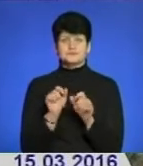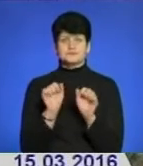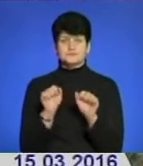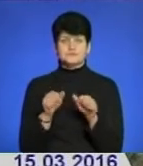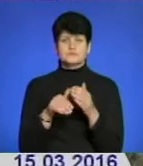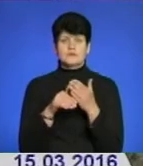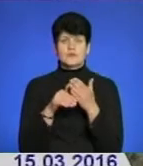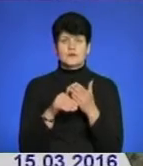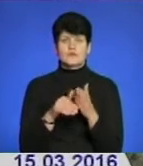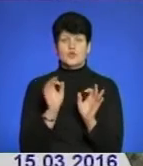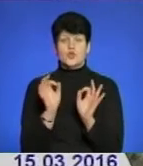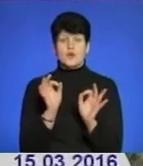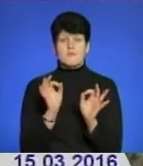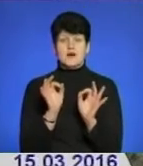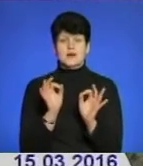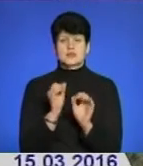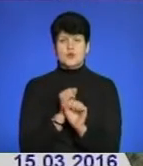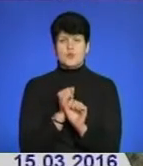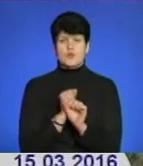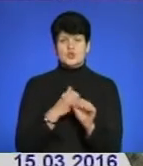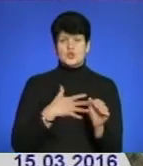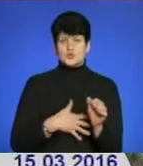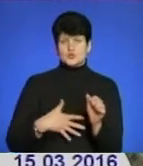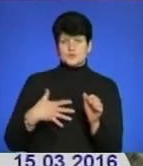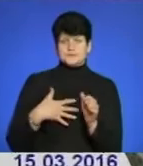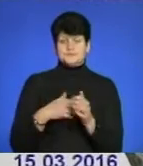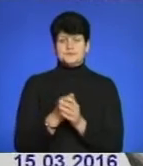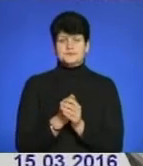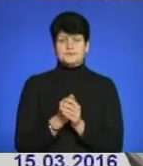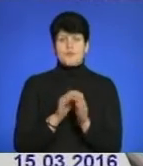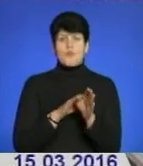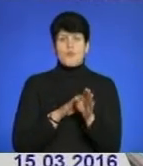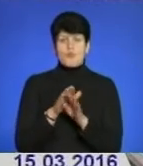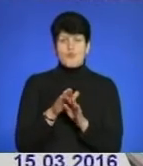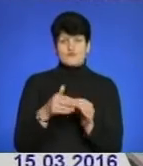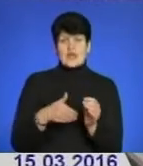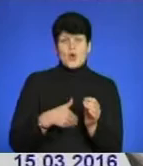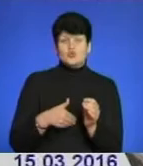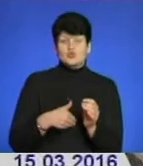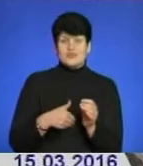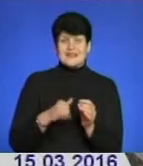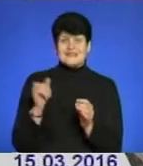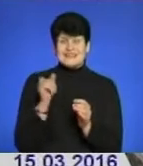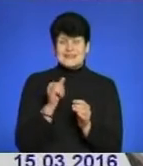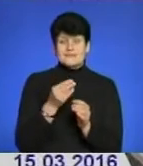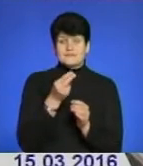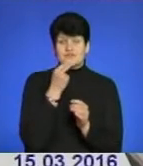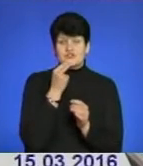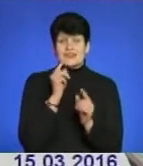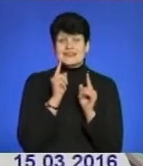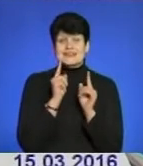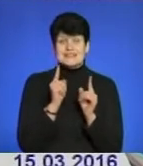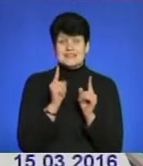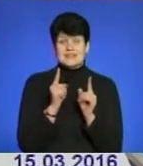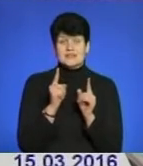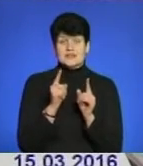допомогти в нормальній роботі шлунково-кишкового тракту. Повне голодування і вживання тільки лише